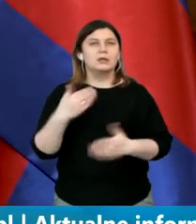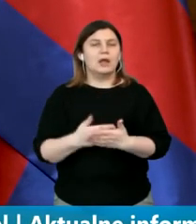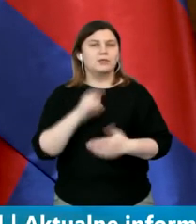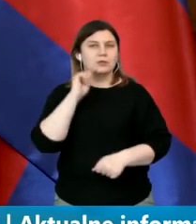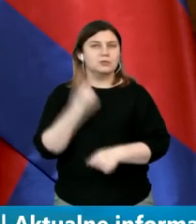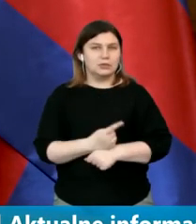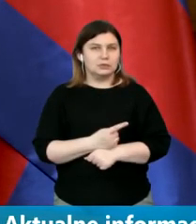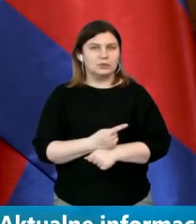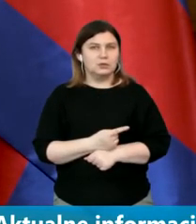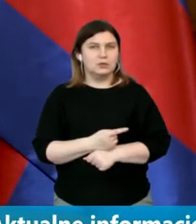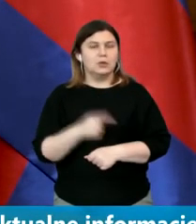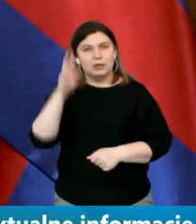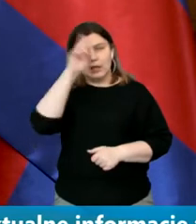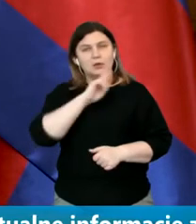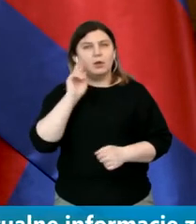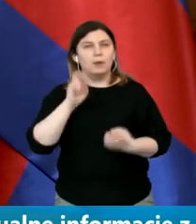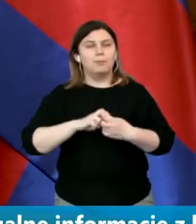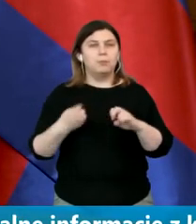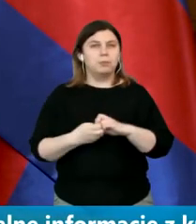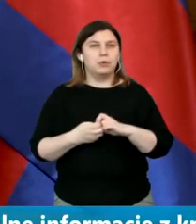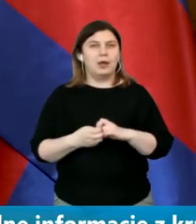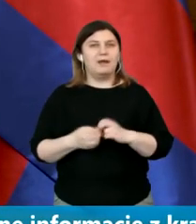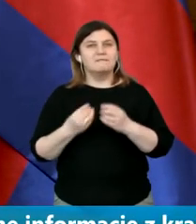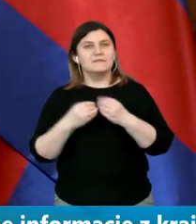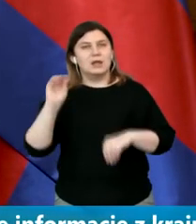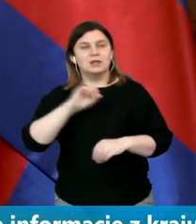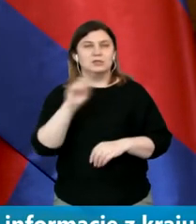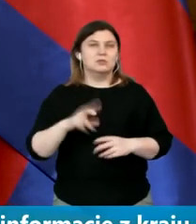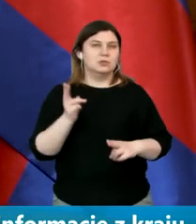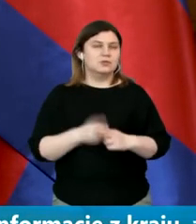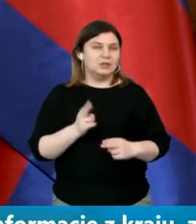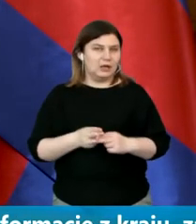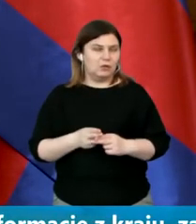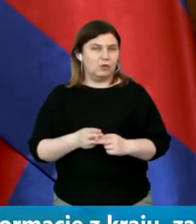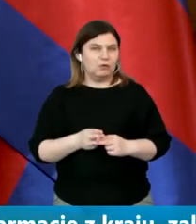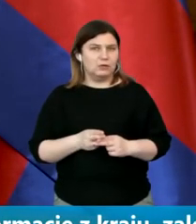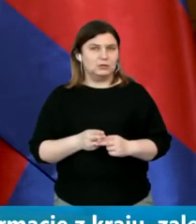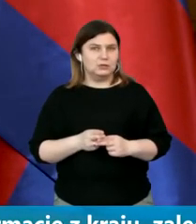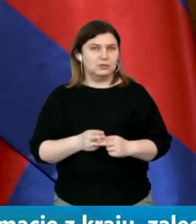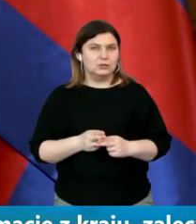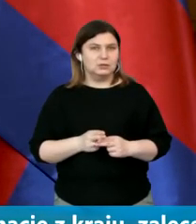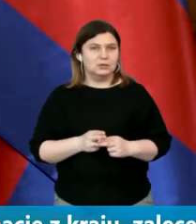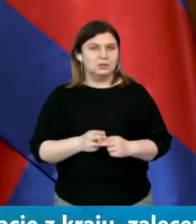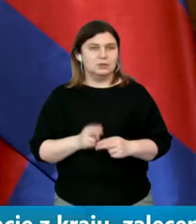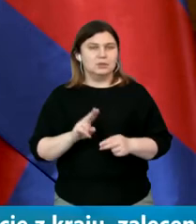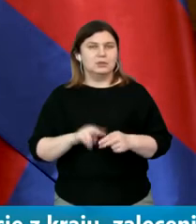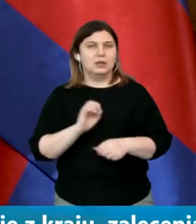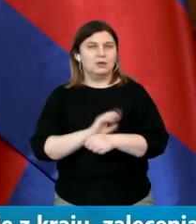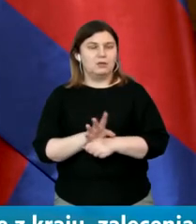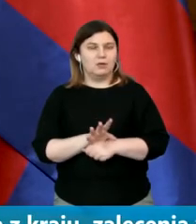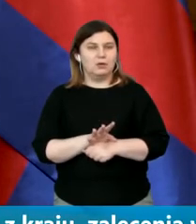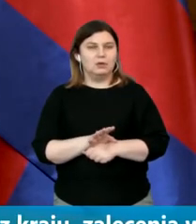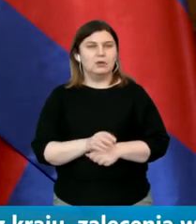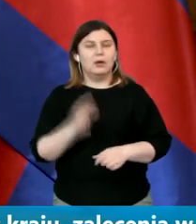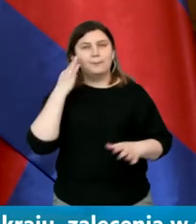decyzja? To dla rodziców duży problem, większy niż liczba zachorowań na COVID.